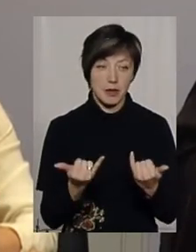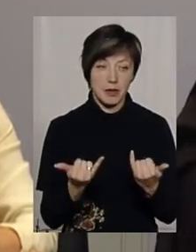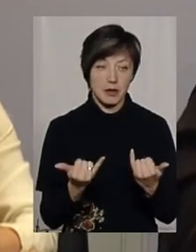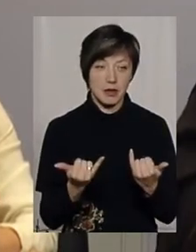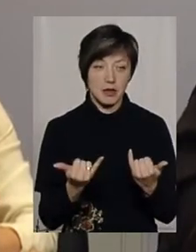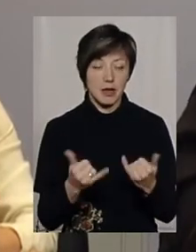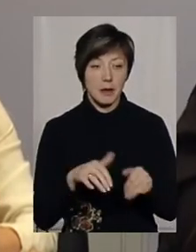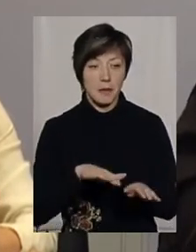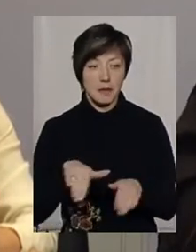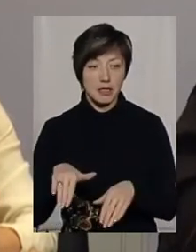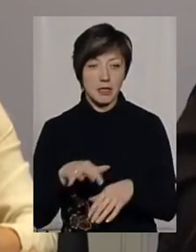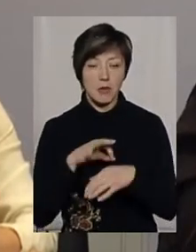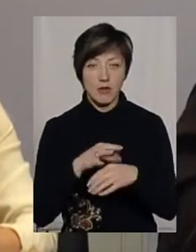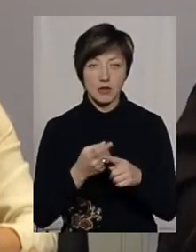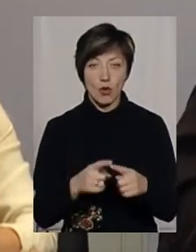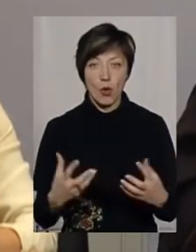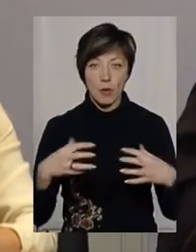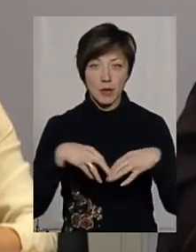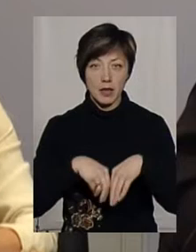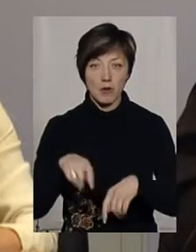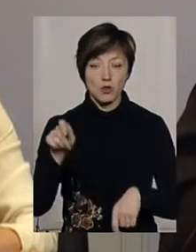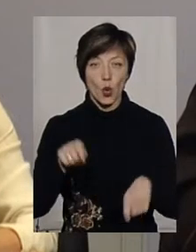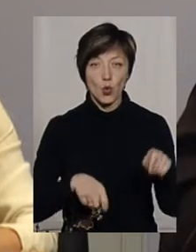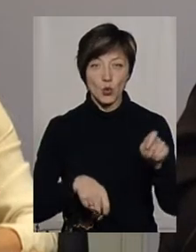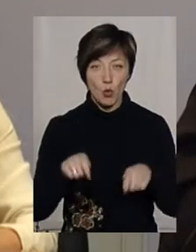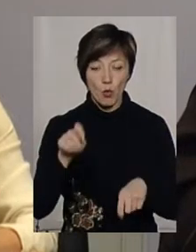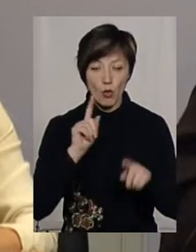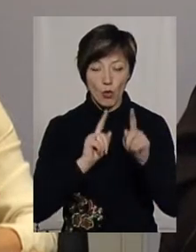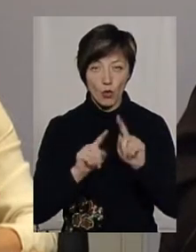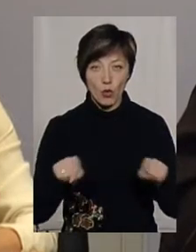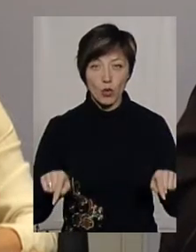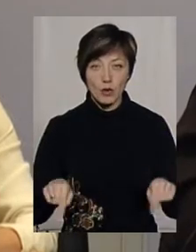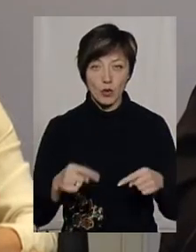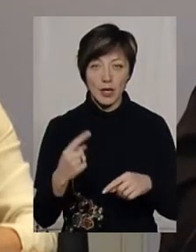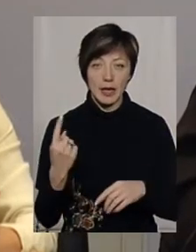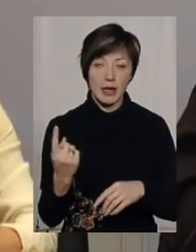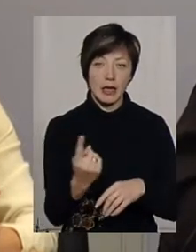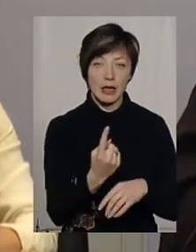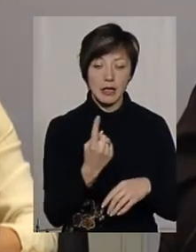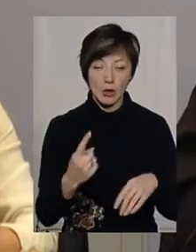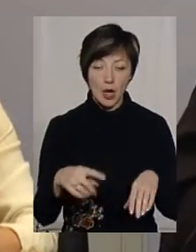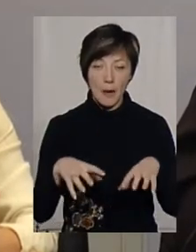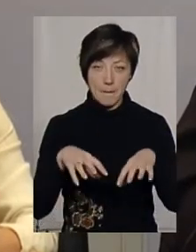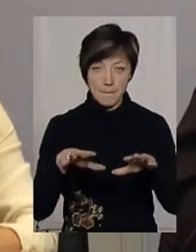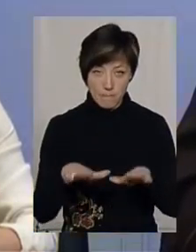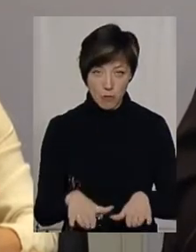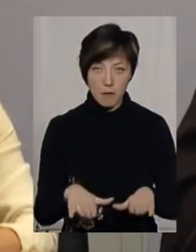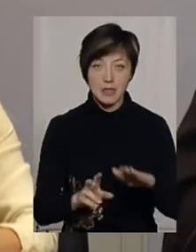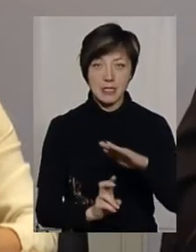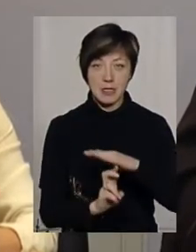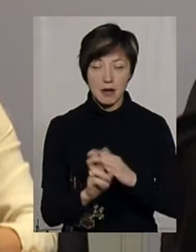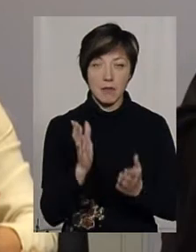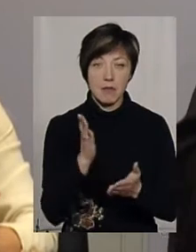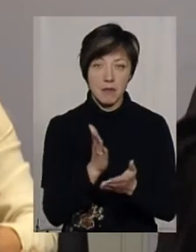після проведення цього об'єднавчого собору і утворення єдиної помісної церкви, ми маємо